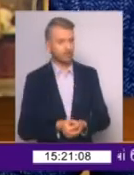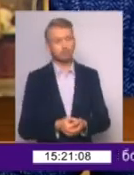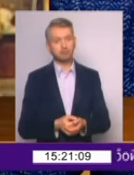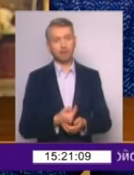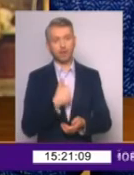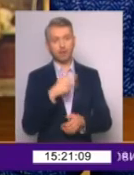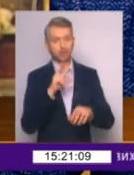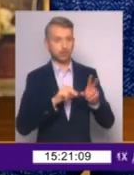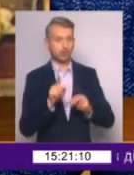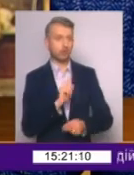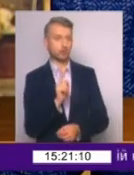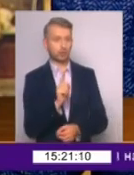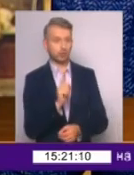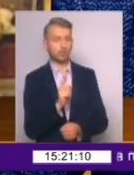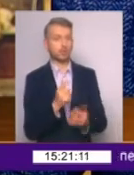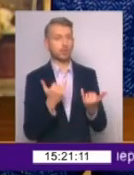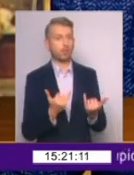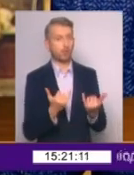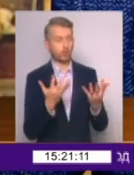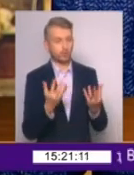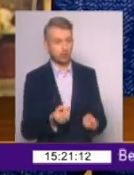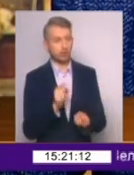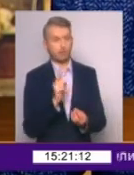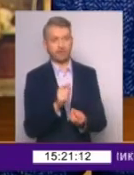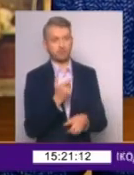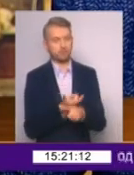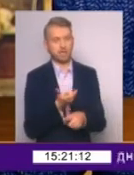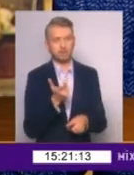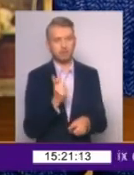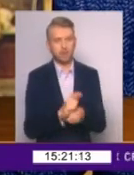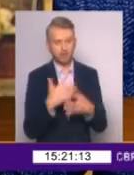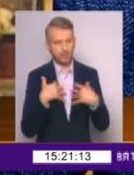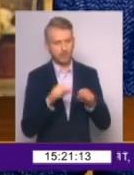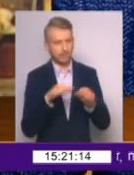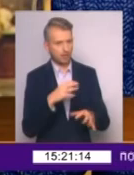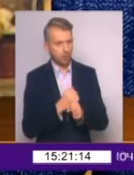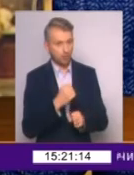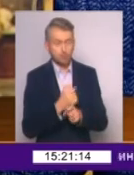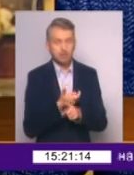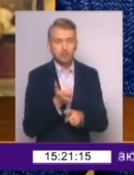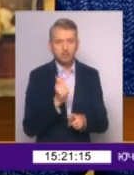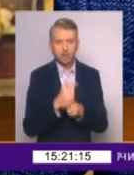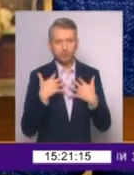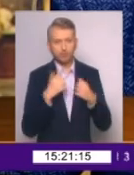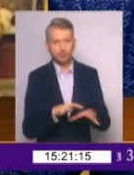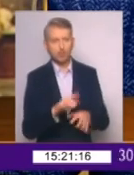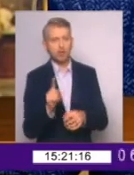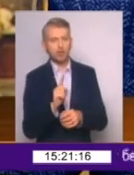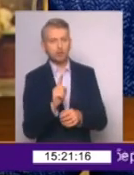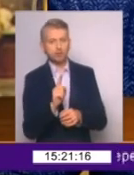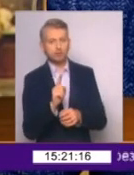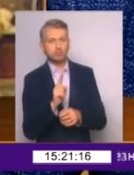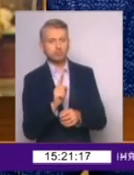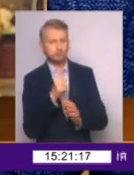вважаю, що на сьогоднішній день він максимально віддається роботі, щоб в нього вникнути. Тому,